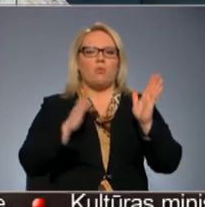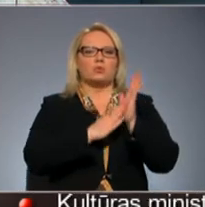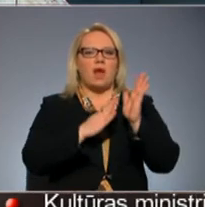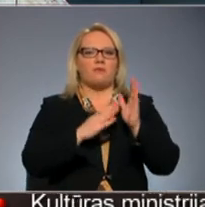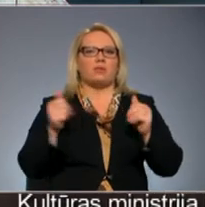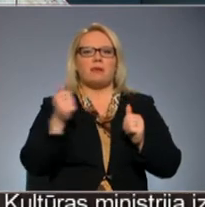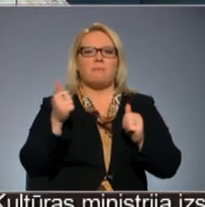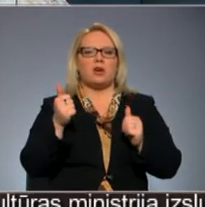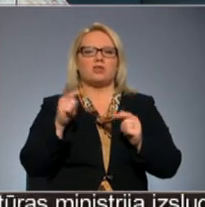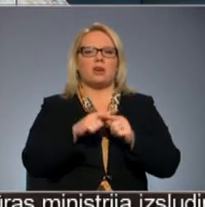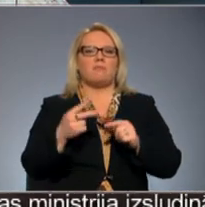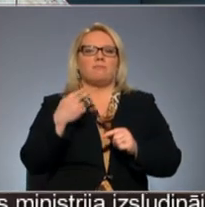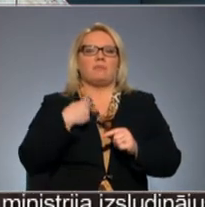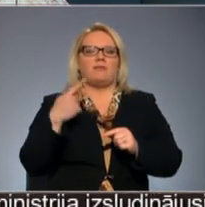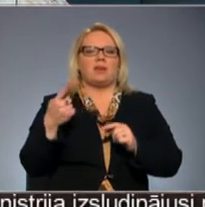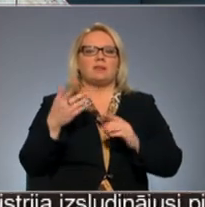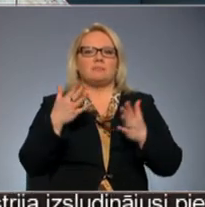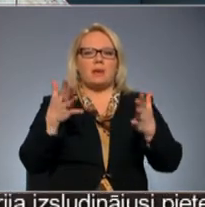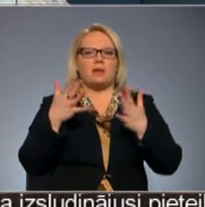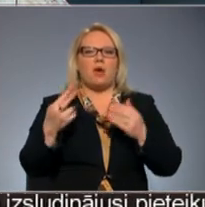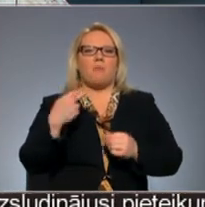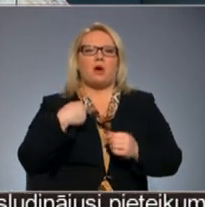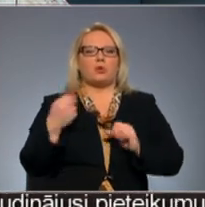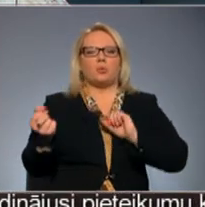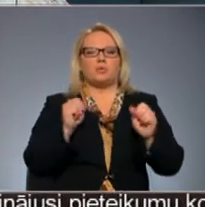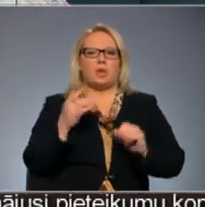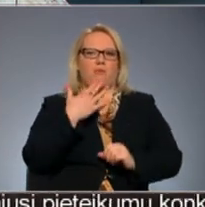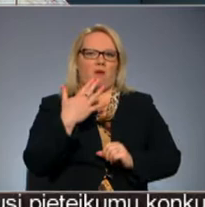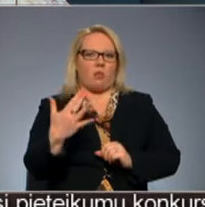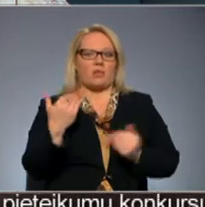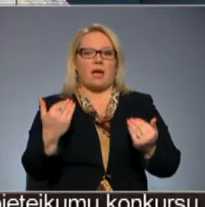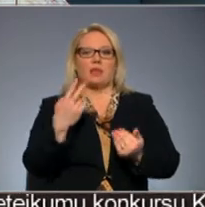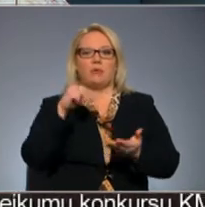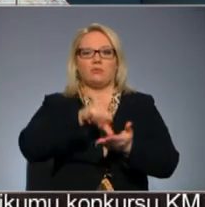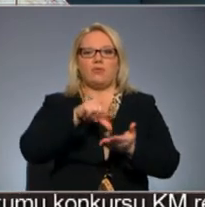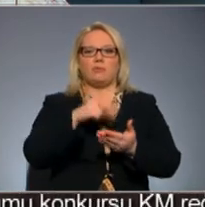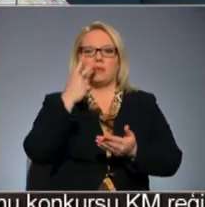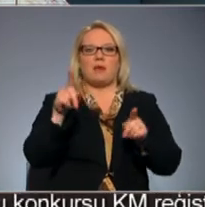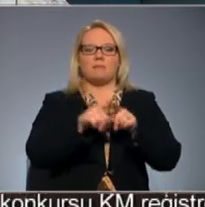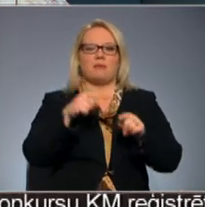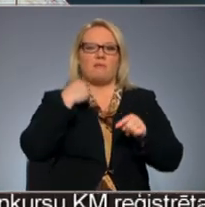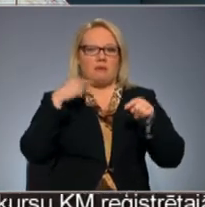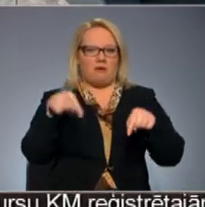sajūsminājusi spilgtā un pārsteidzošā kustību valoda. Tagad šis dejas uzvedams skatāms arī Rīgā un to aplūkoja Lieni Laviņa.